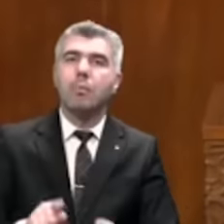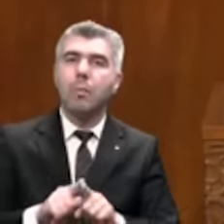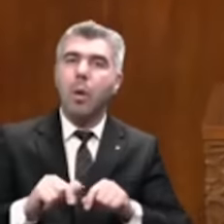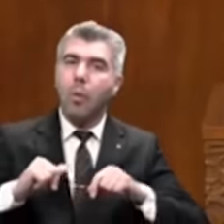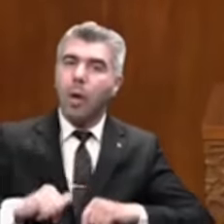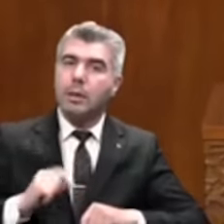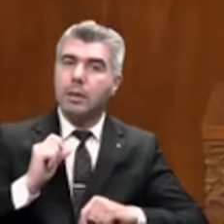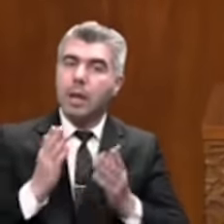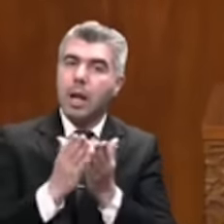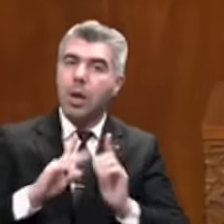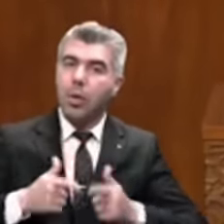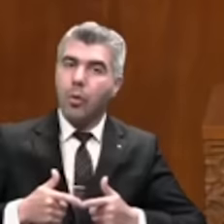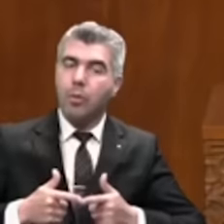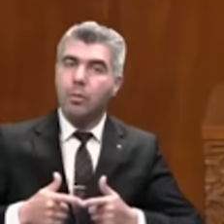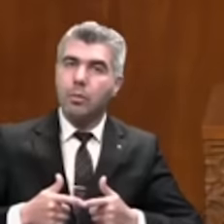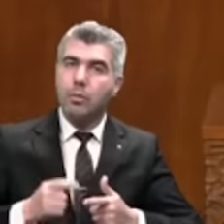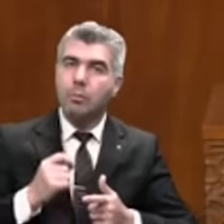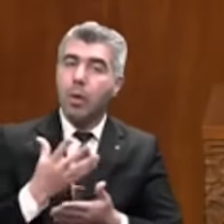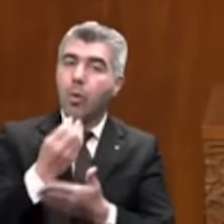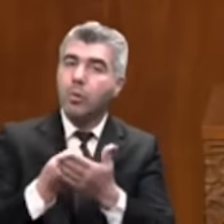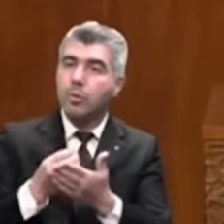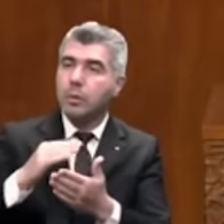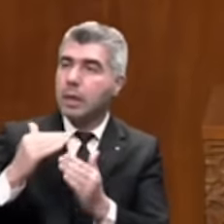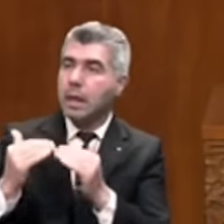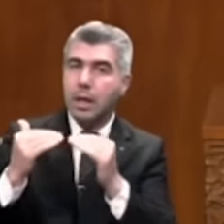التعليم، راه ولادكم هادو. سي با بوسيبل،